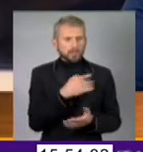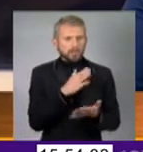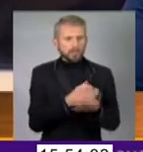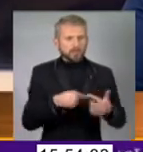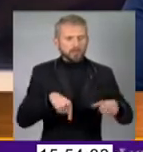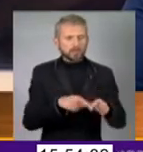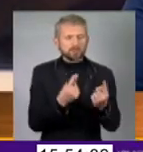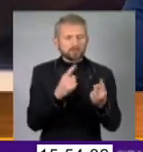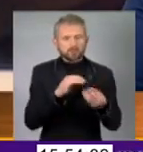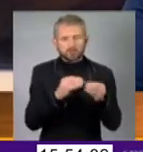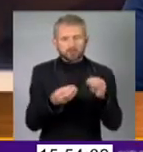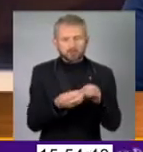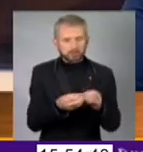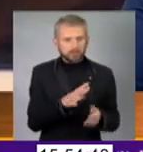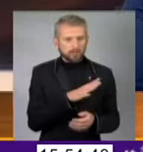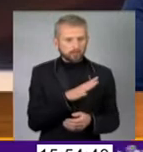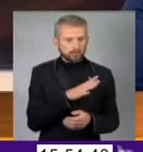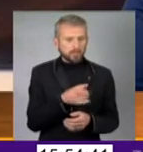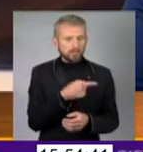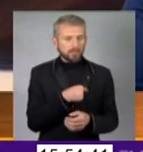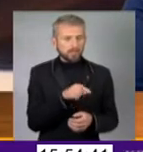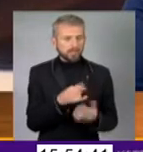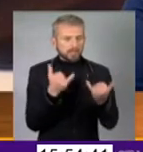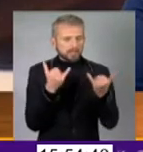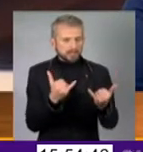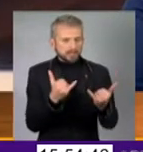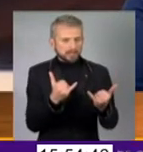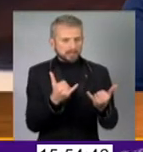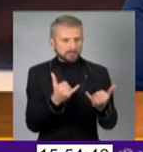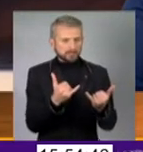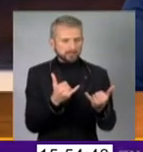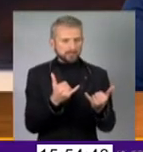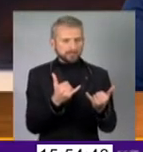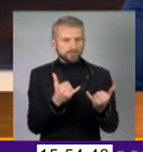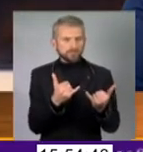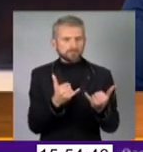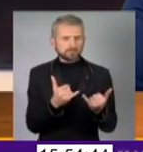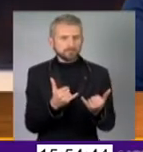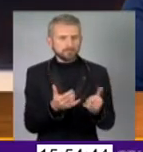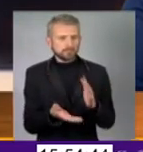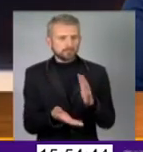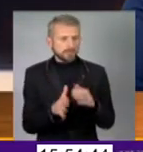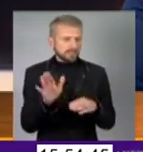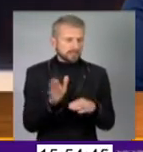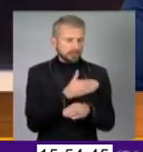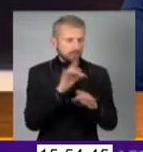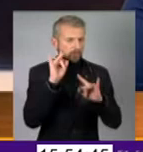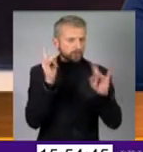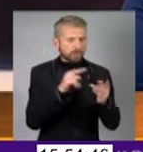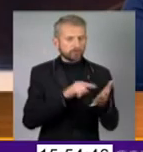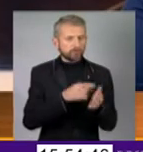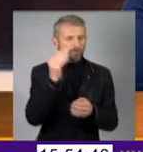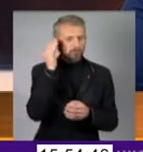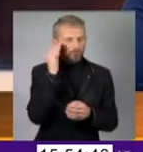окрузі величезна проблема існувала. Ми її зараз, скажімо так, знімаємо цей резонанс. З точки